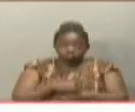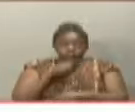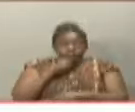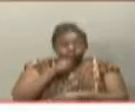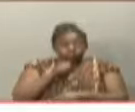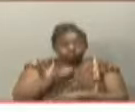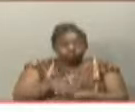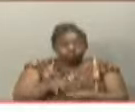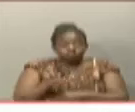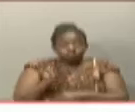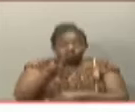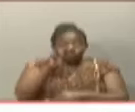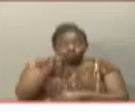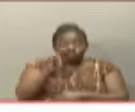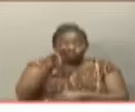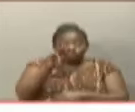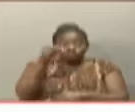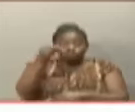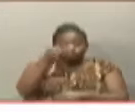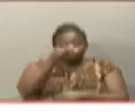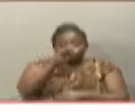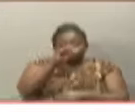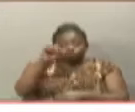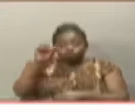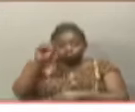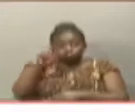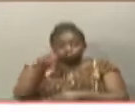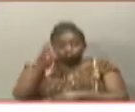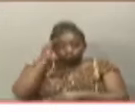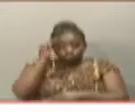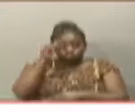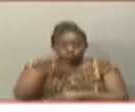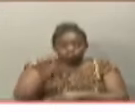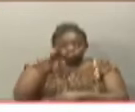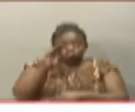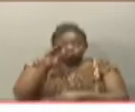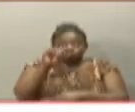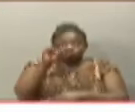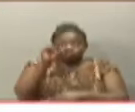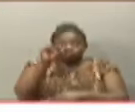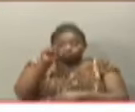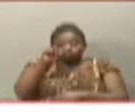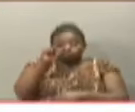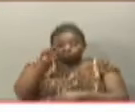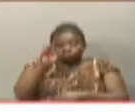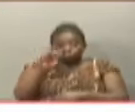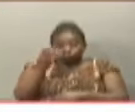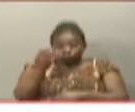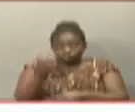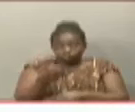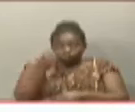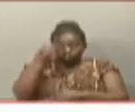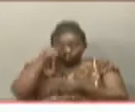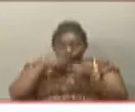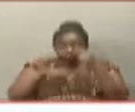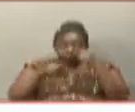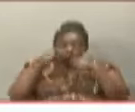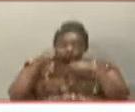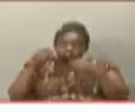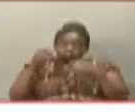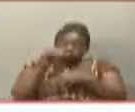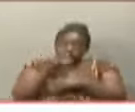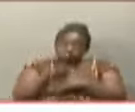kitaawe ye Muhammad Kasajja bamumanyi nnyo nga mutabuliiki kakati okusobola okumukungubagira.